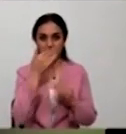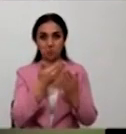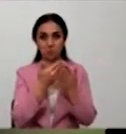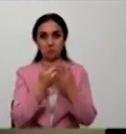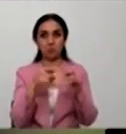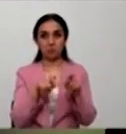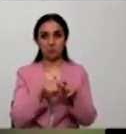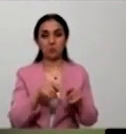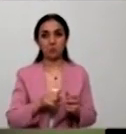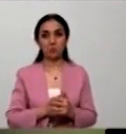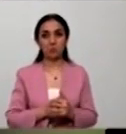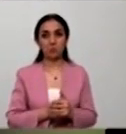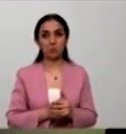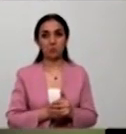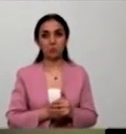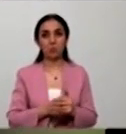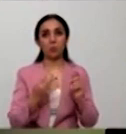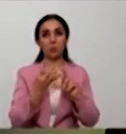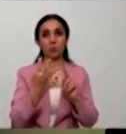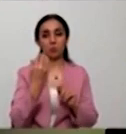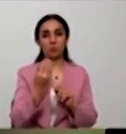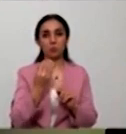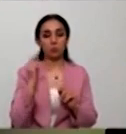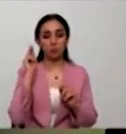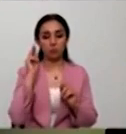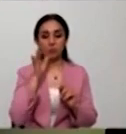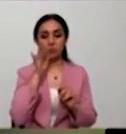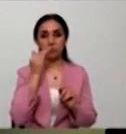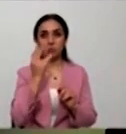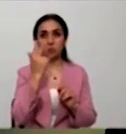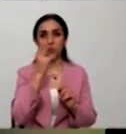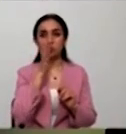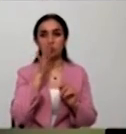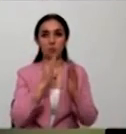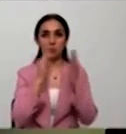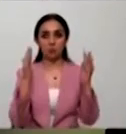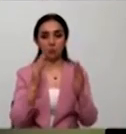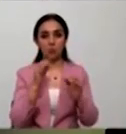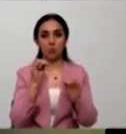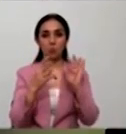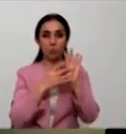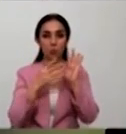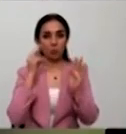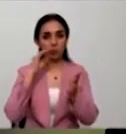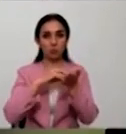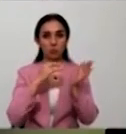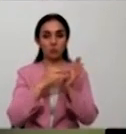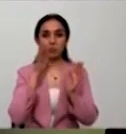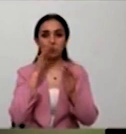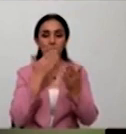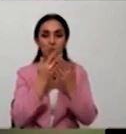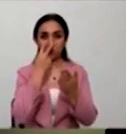bu jumlamiz. 4-chisi, bu o'quvchining yoshi 3 dan katta. 9 sınıf o'quvchilarining